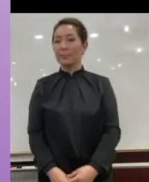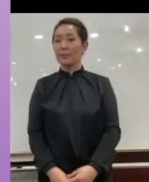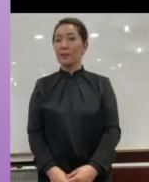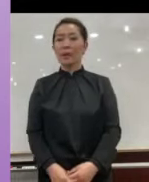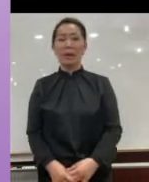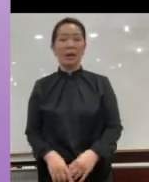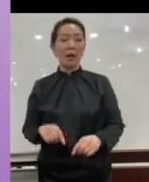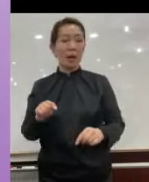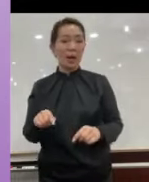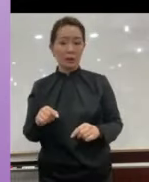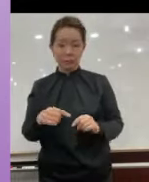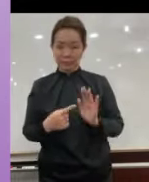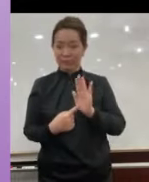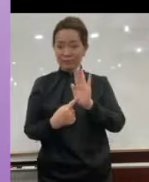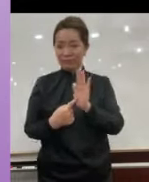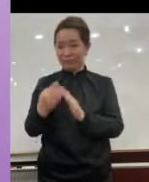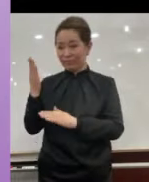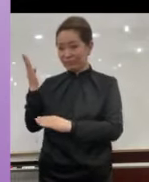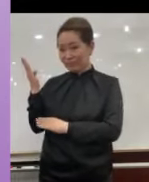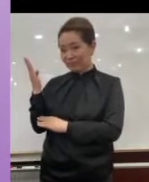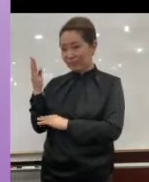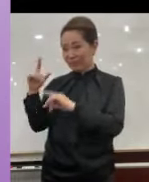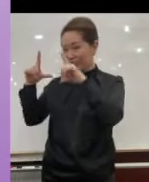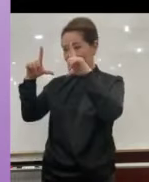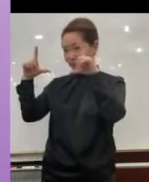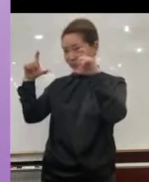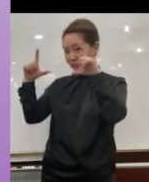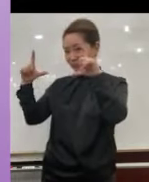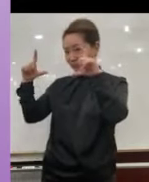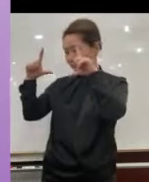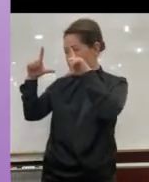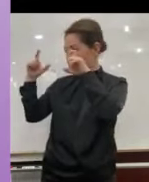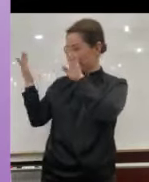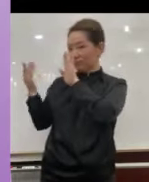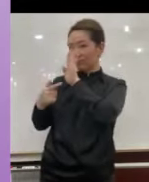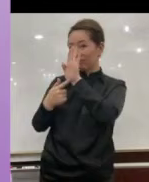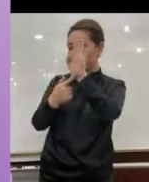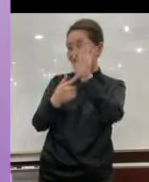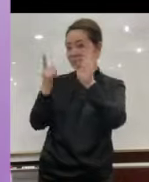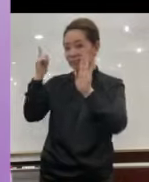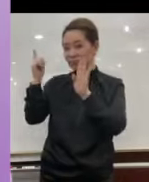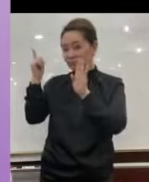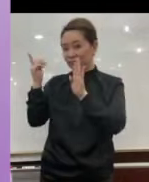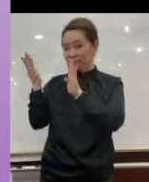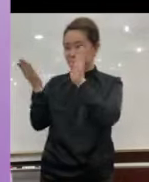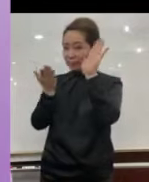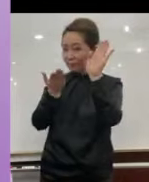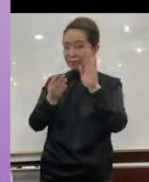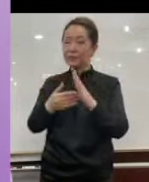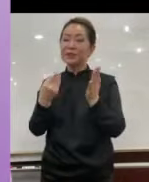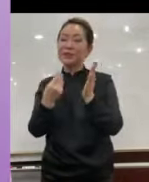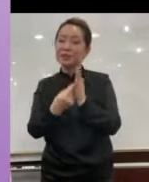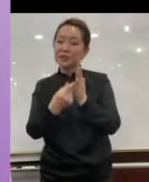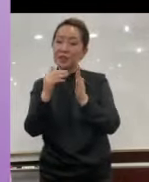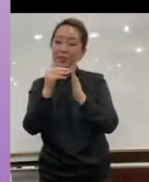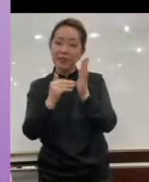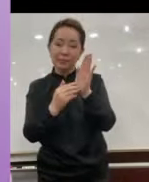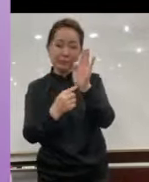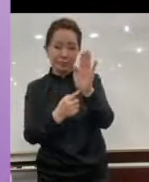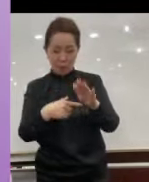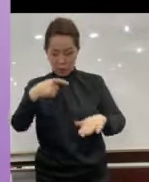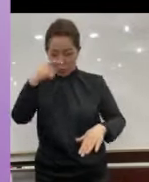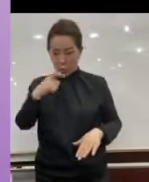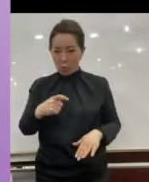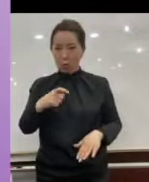За, энэ миний үзүүлж байгаа слайдн дээр харагдаж байна. Хамгийн одоо энгийн жишээнээс тайлбарлах юм бол хүний